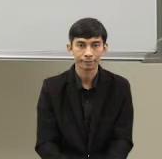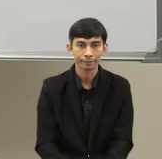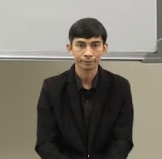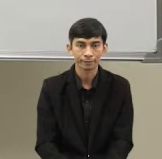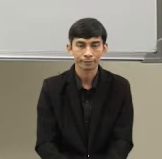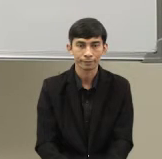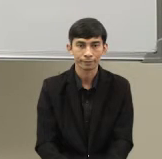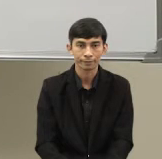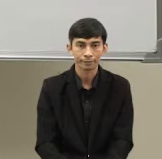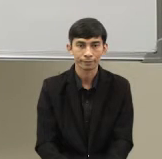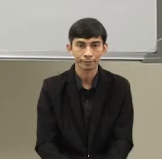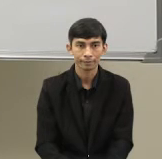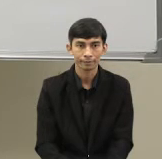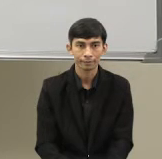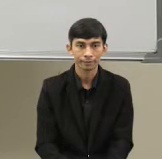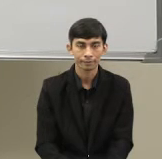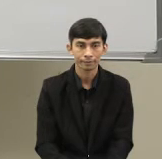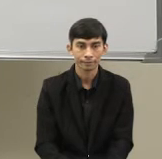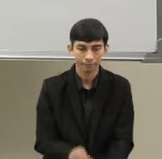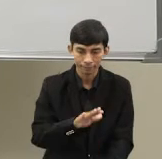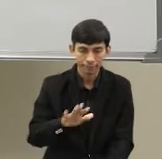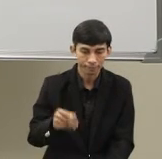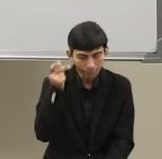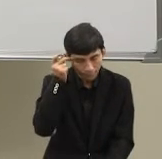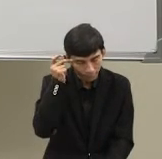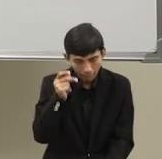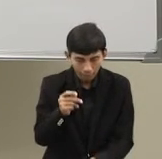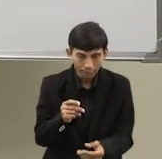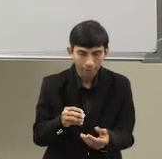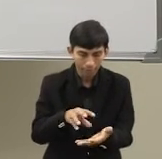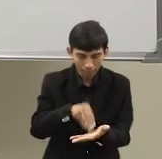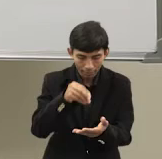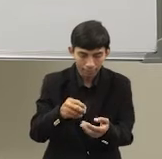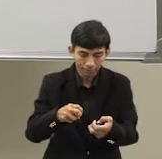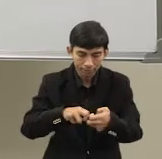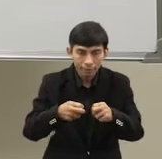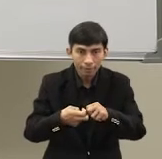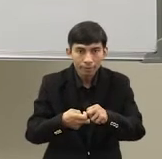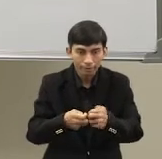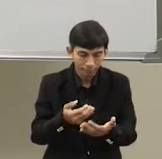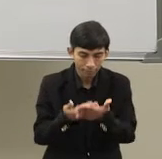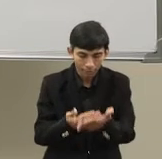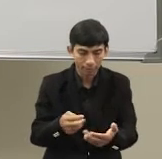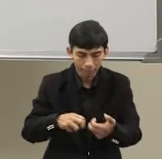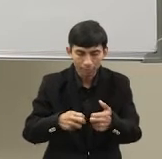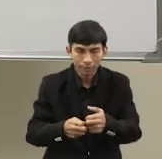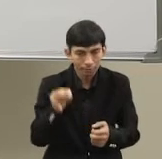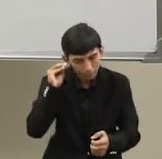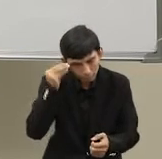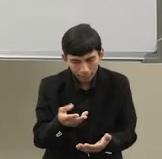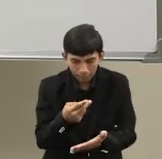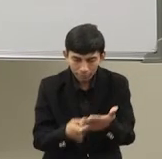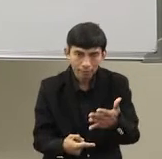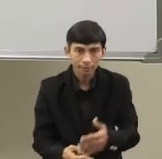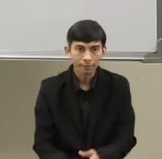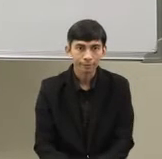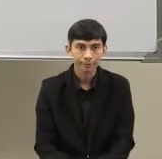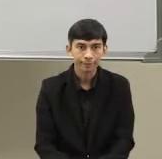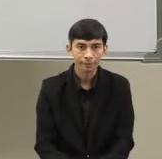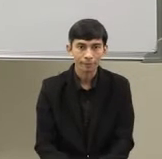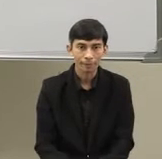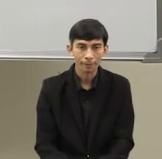chắc con cơ tha dương riêng mê riêng ca bằng cá trăm nào để đập bay ấy chà mê riêng ca bằng cá trăm nào